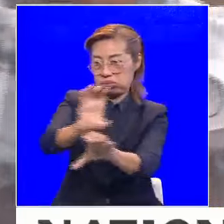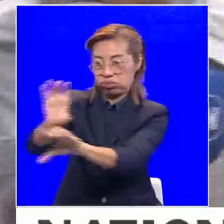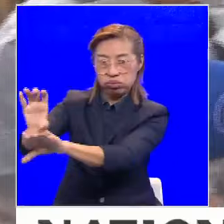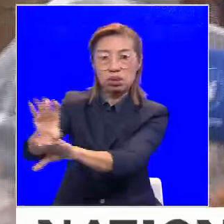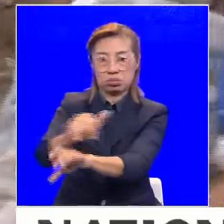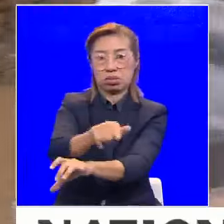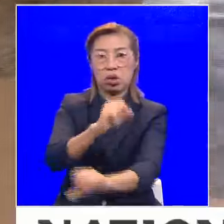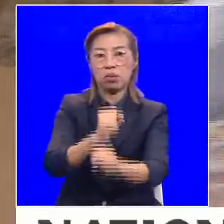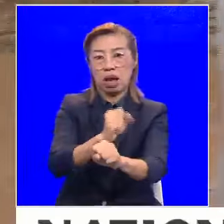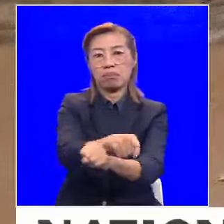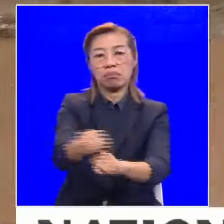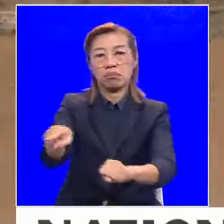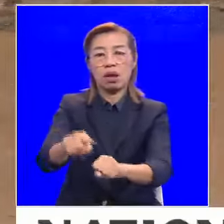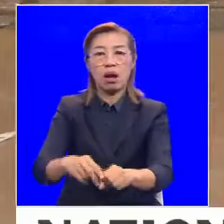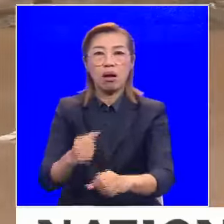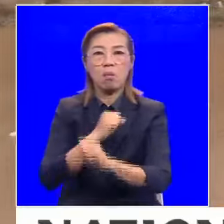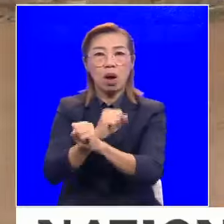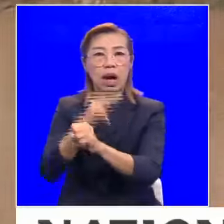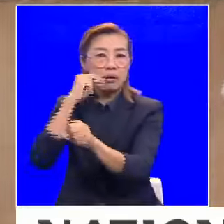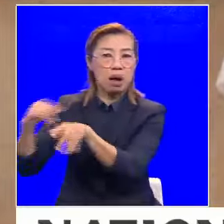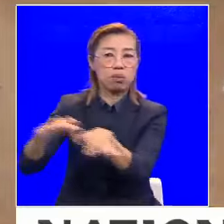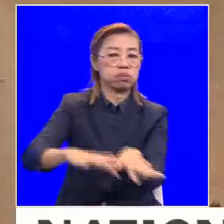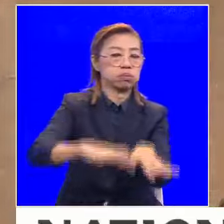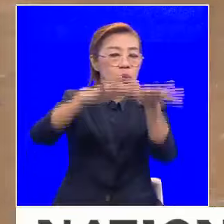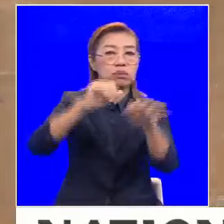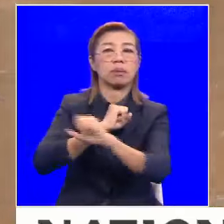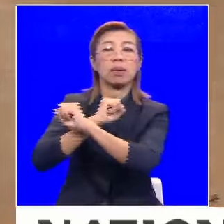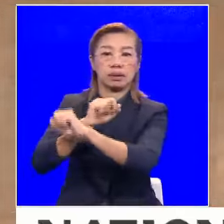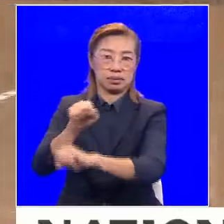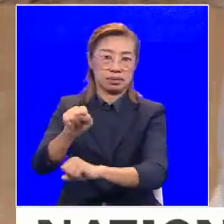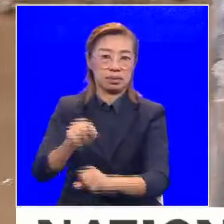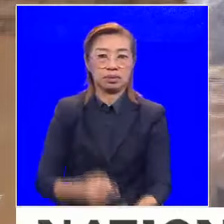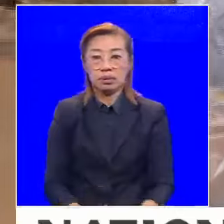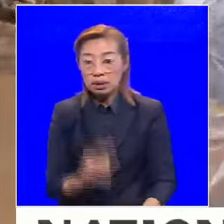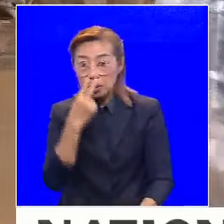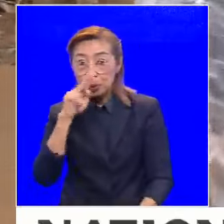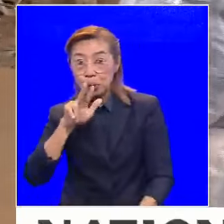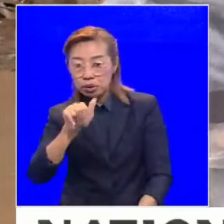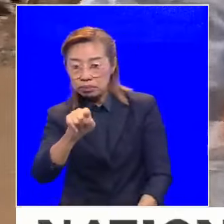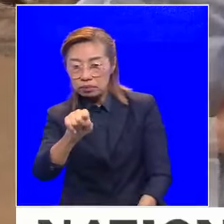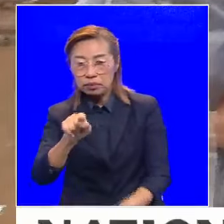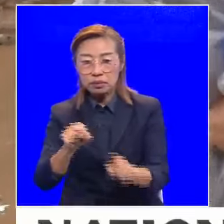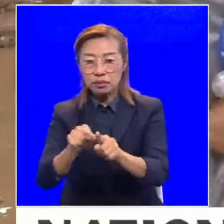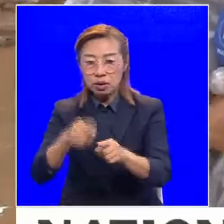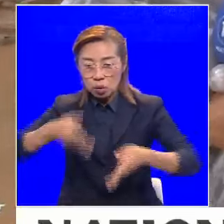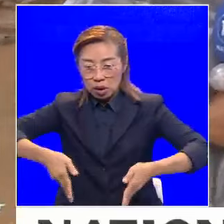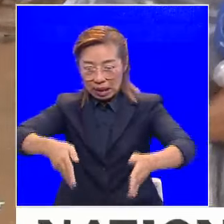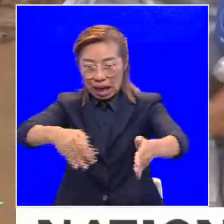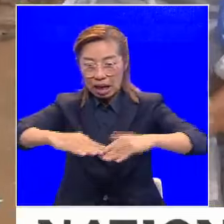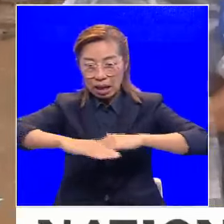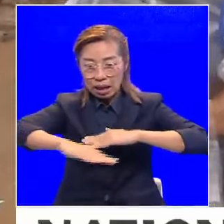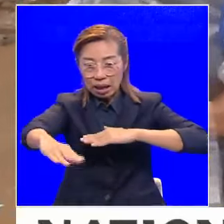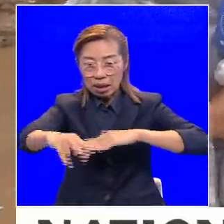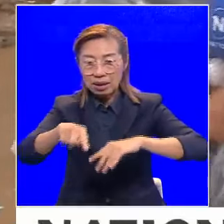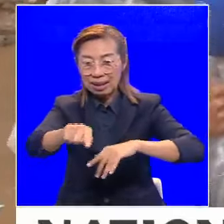เพื่อเป็นการป้องกันมวลน้ำจากแม่น้ำสายทะลักเข้ามาในพื้นที่ด้วยถ้าจะสังเกตเห็นบริเวณทางเดินเนี่ยจะไม่มีน้ำไหลมาจาก